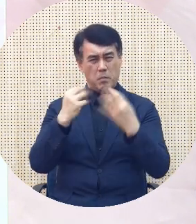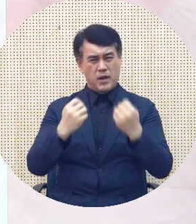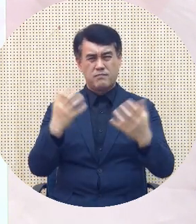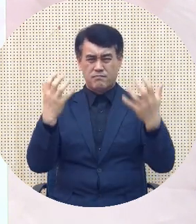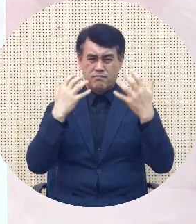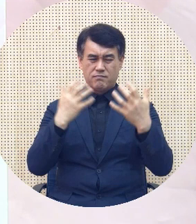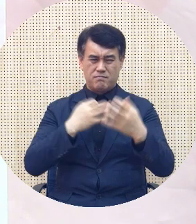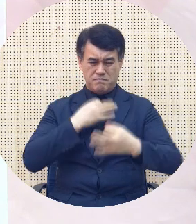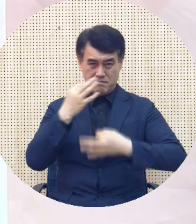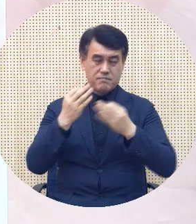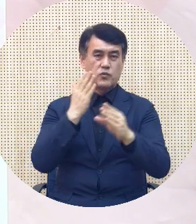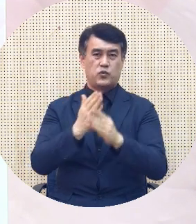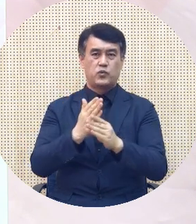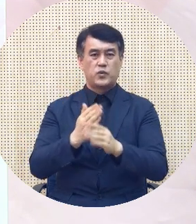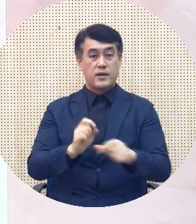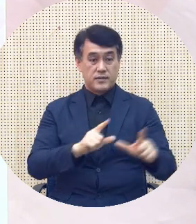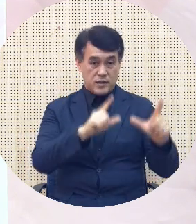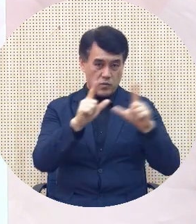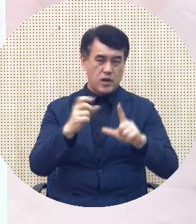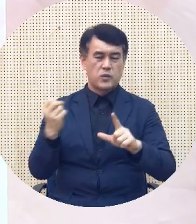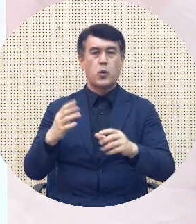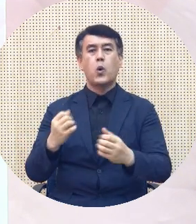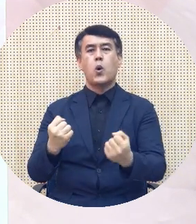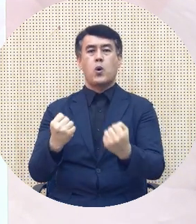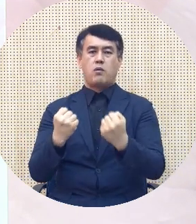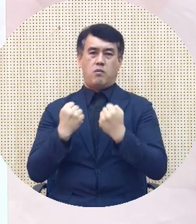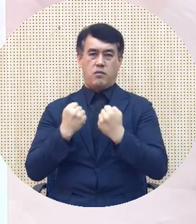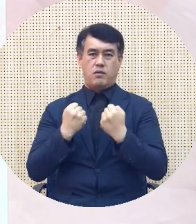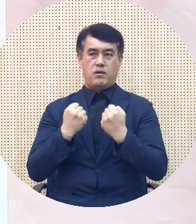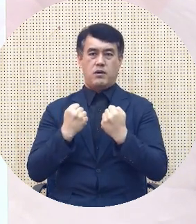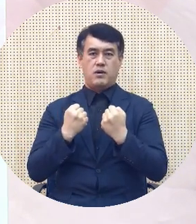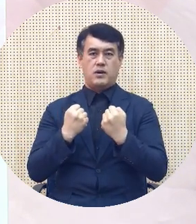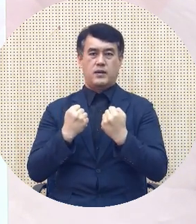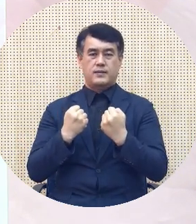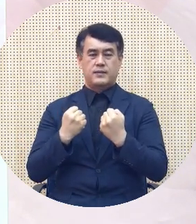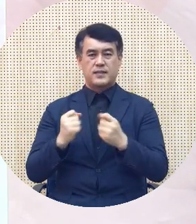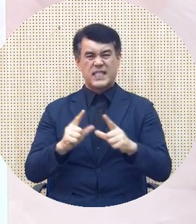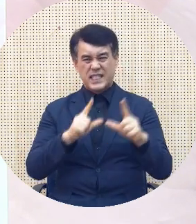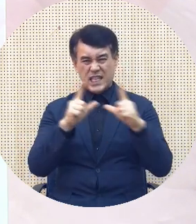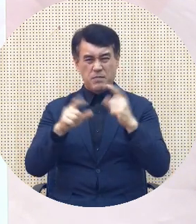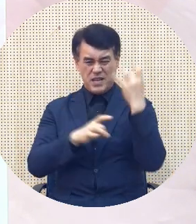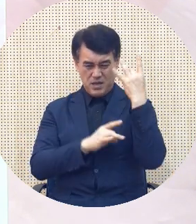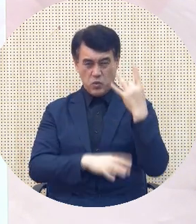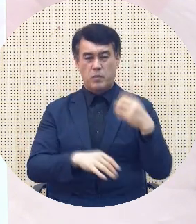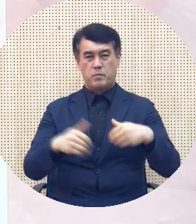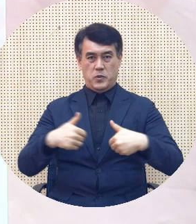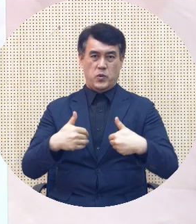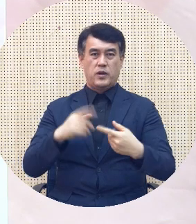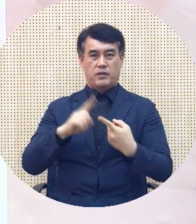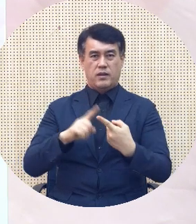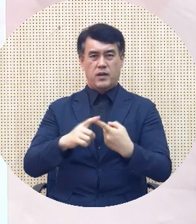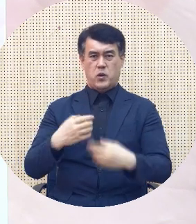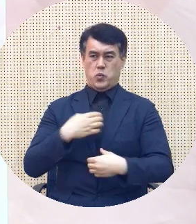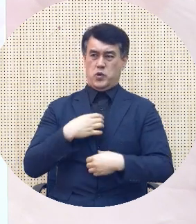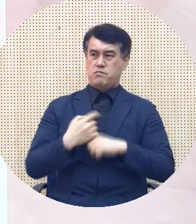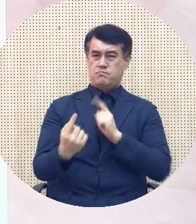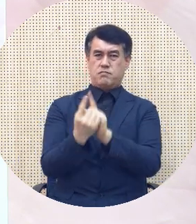있습니다. 생계와 건강이라는 인간 생활의 필수 요소인 모두가 위협을 받고 있는